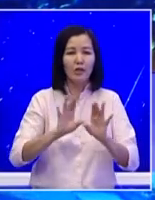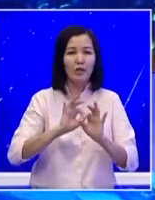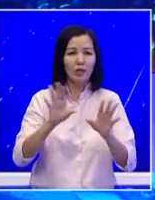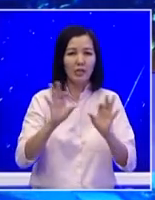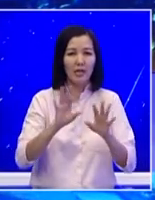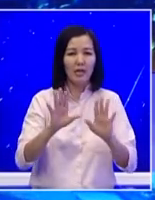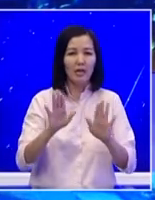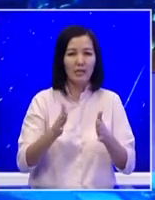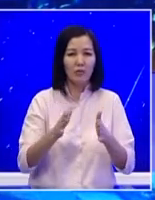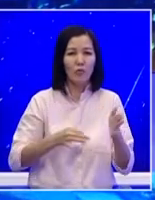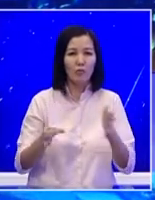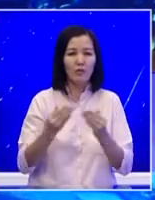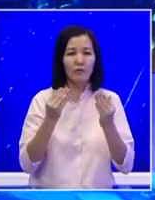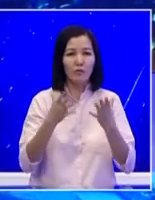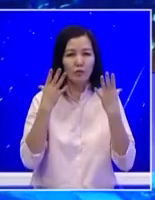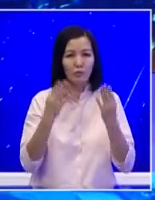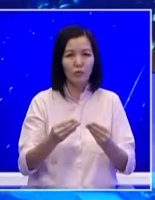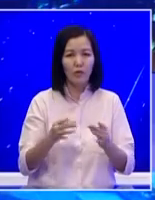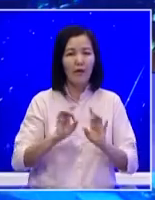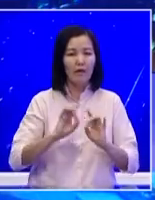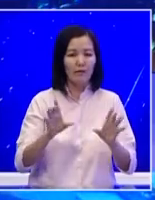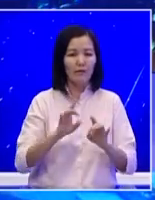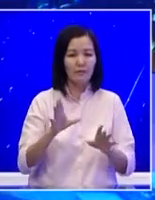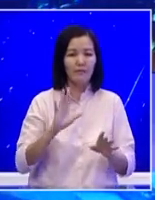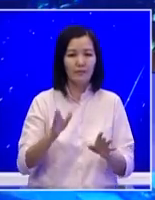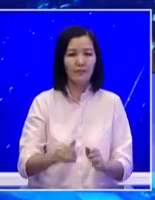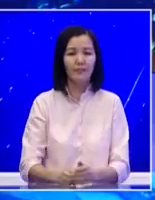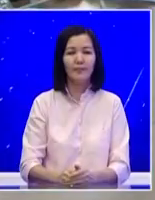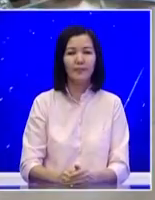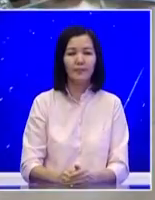отчитались о ситуации в области к сегодняшнему дню, рассказывает Азат Жумаханов.